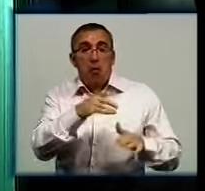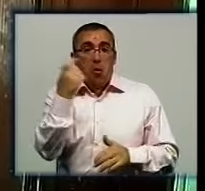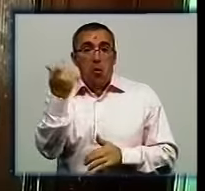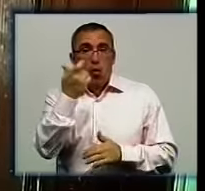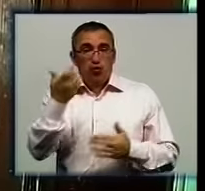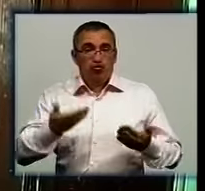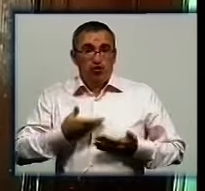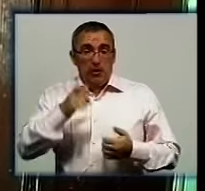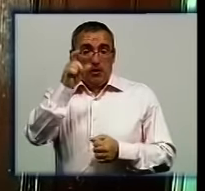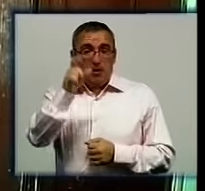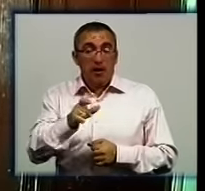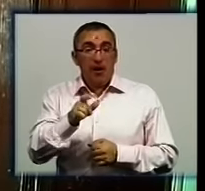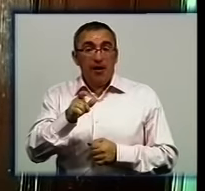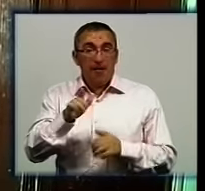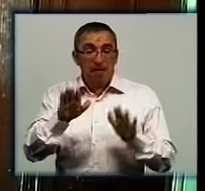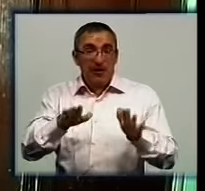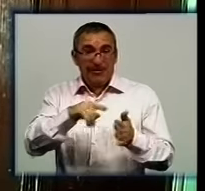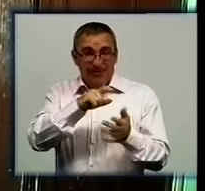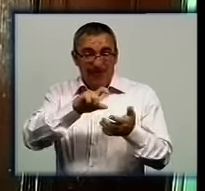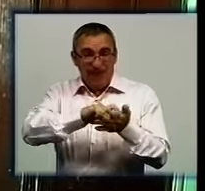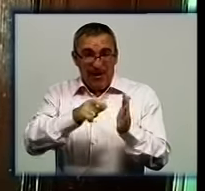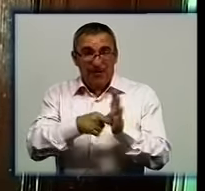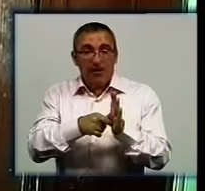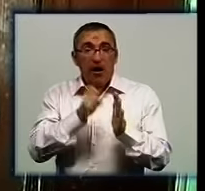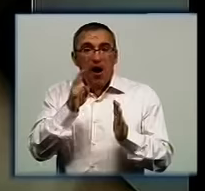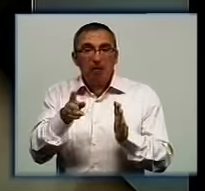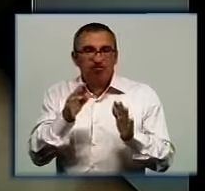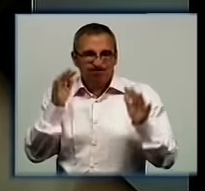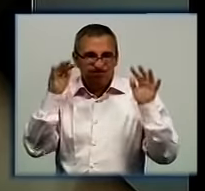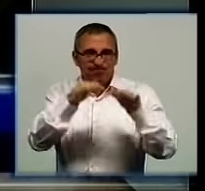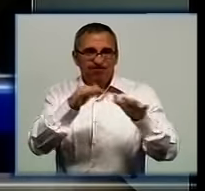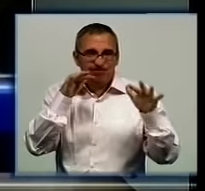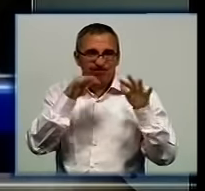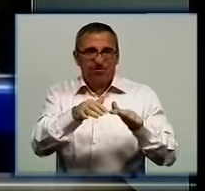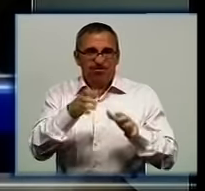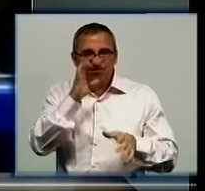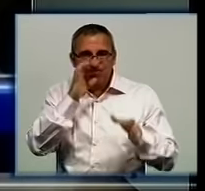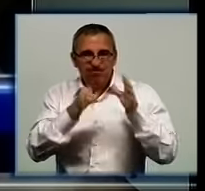житла. Адже місцеві її квартиру називають не інакше, як притоном. Притон, так.